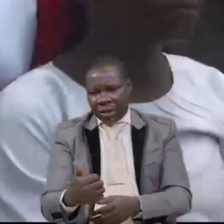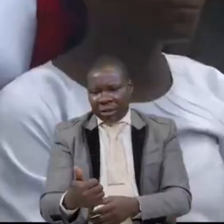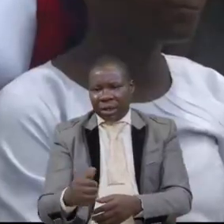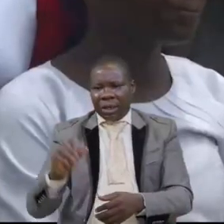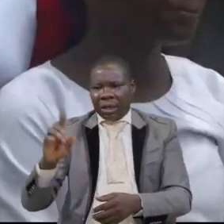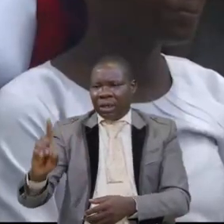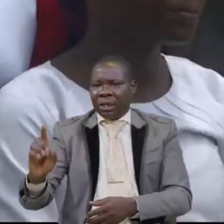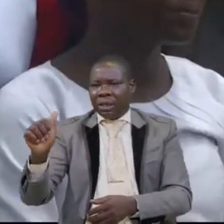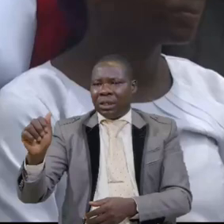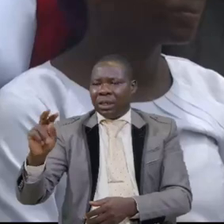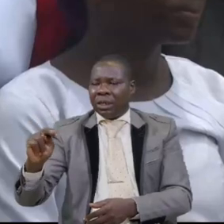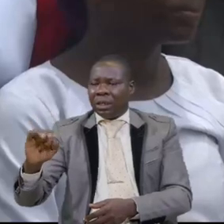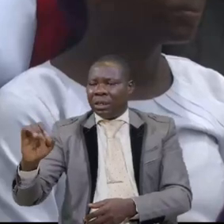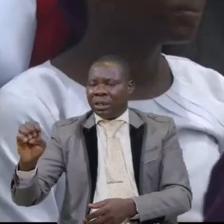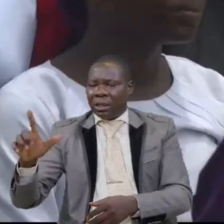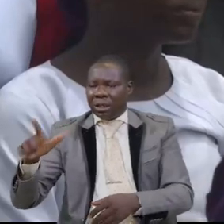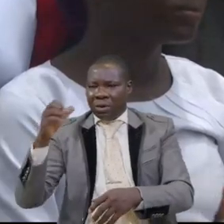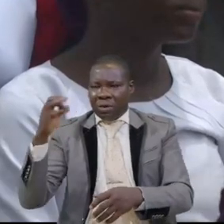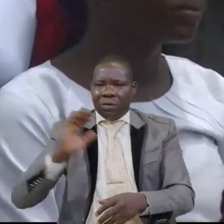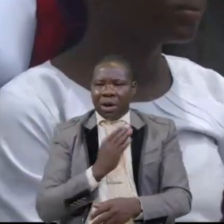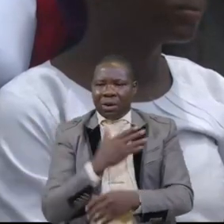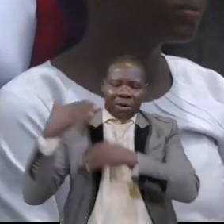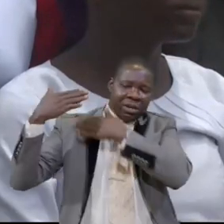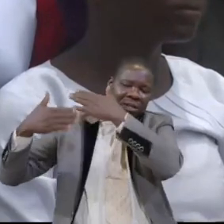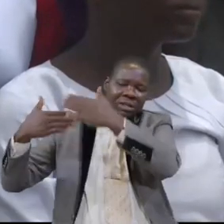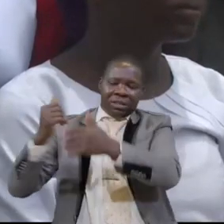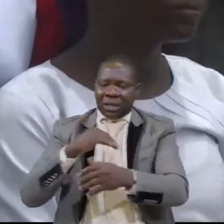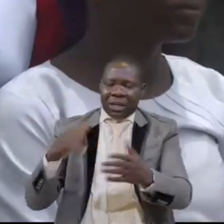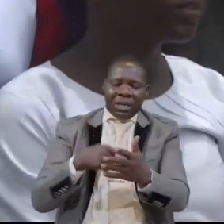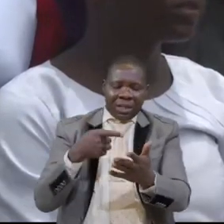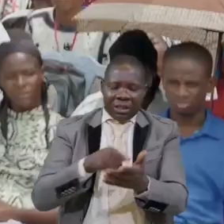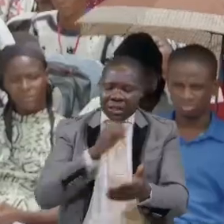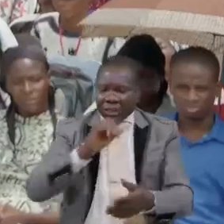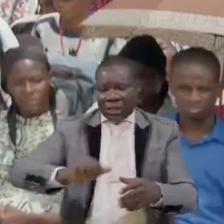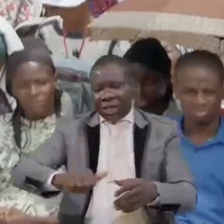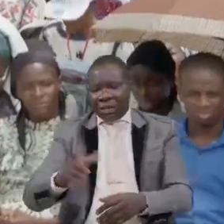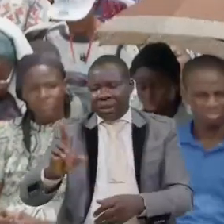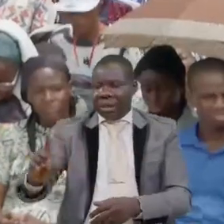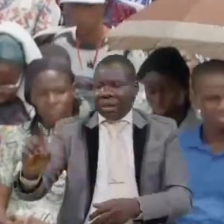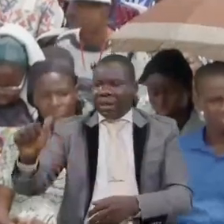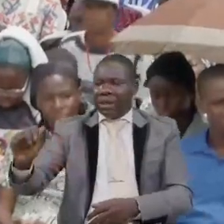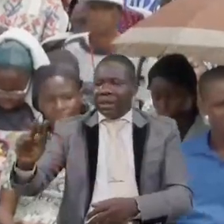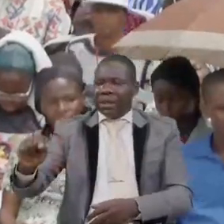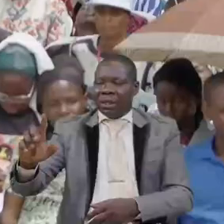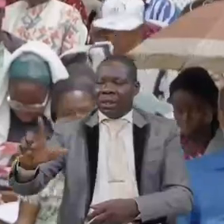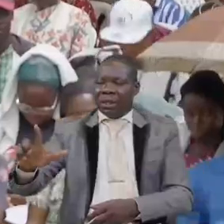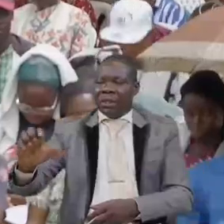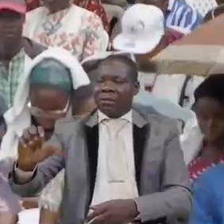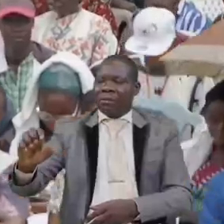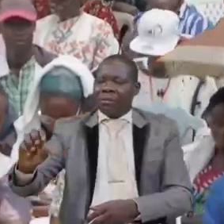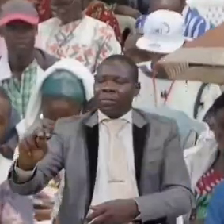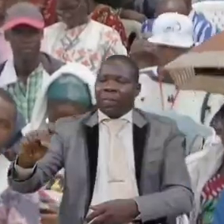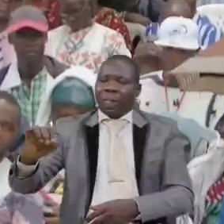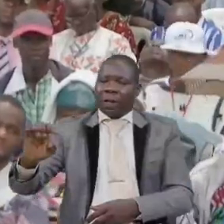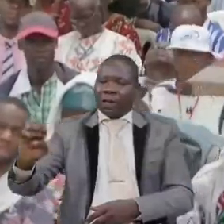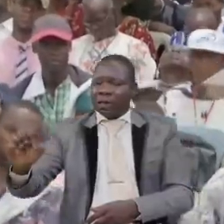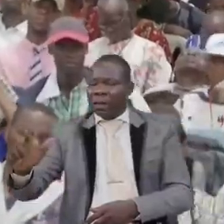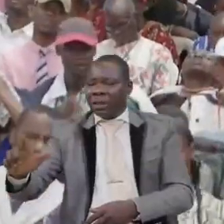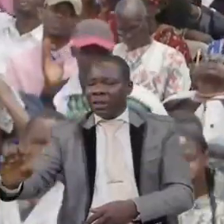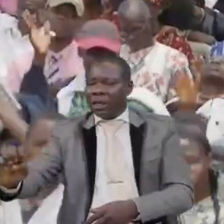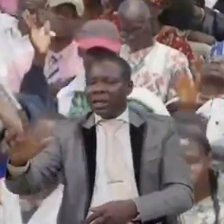développement pour notre génération. Oh, voici une autre Daniela de notre génération. Est-ce qu'il est là-bas? Est-ce qu'elle est